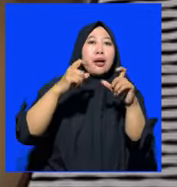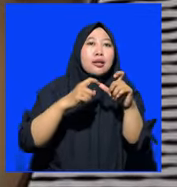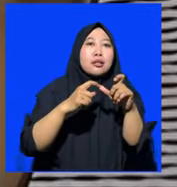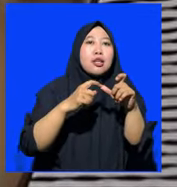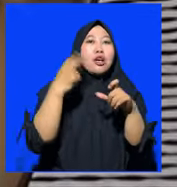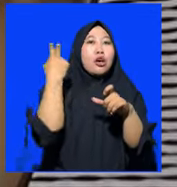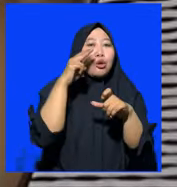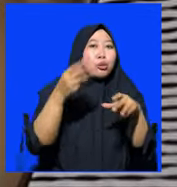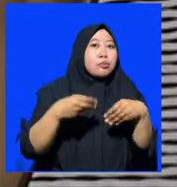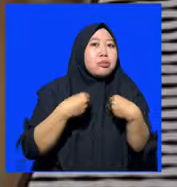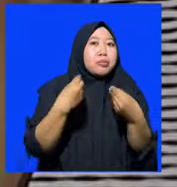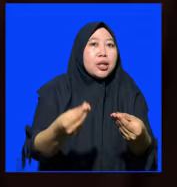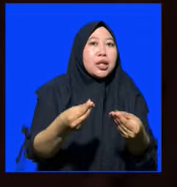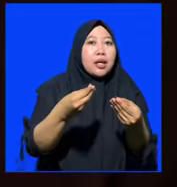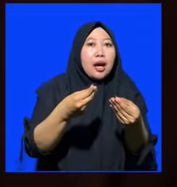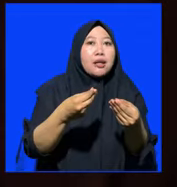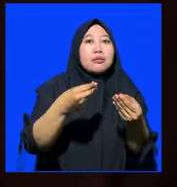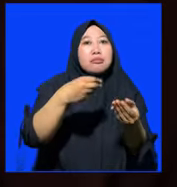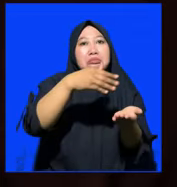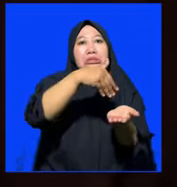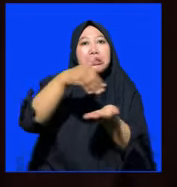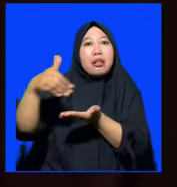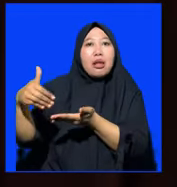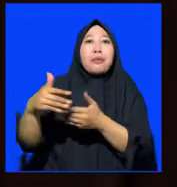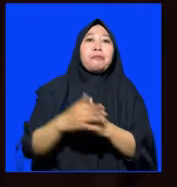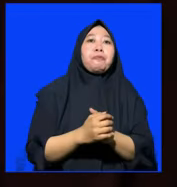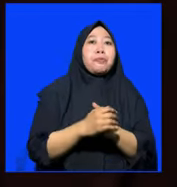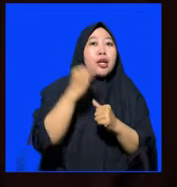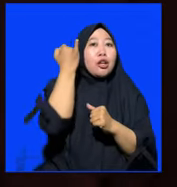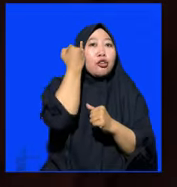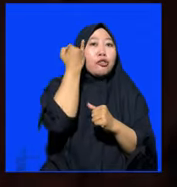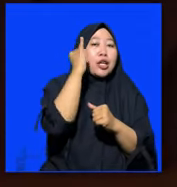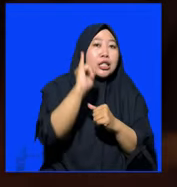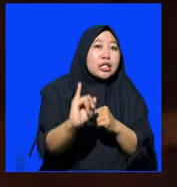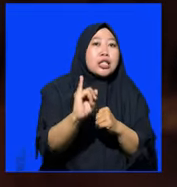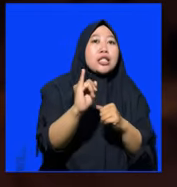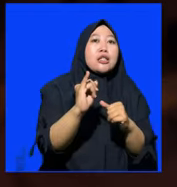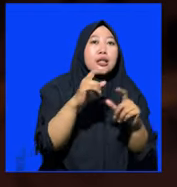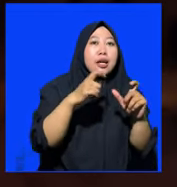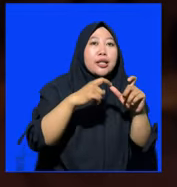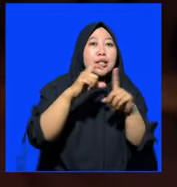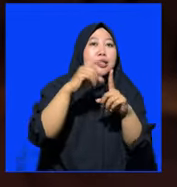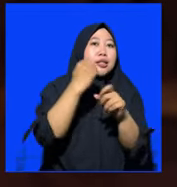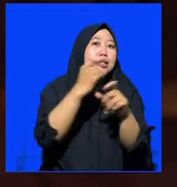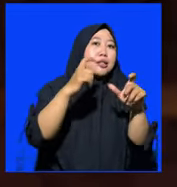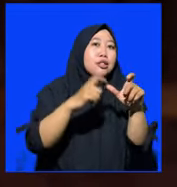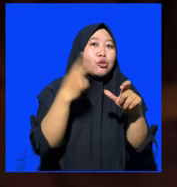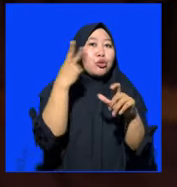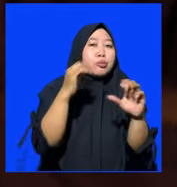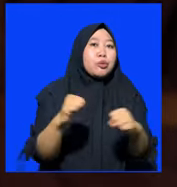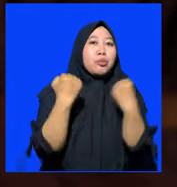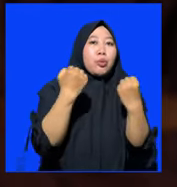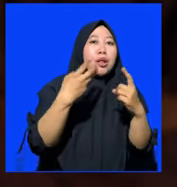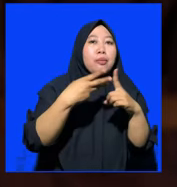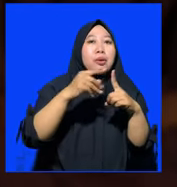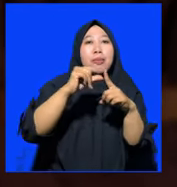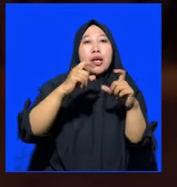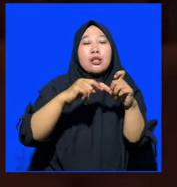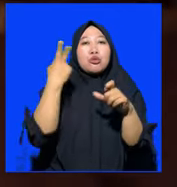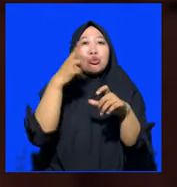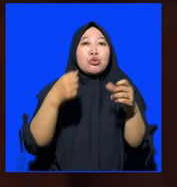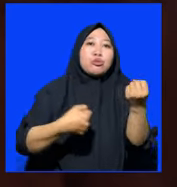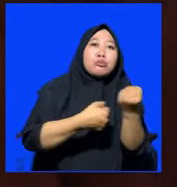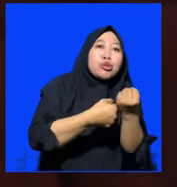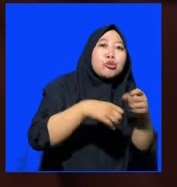sekaligus pembina data statistik. Inovasi Pemirsa SDGs memperkuat peran BPS Provinsi Jawa Tengah sebagai support